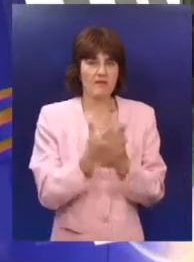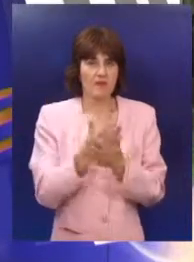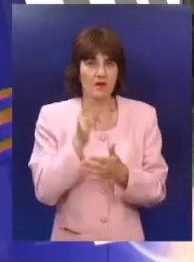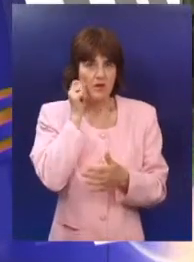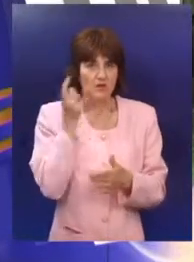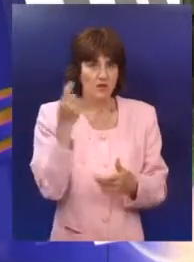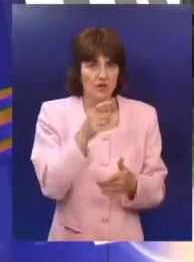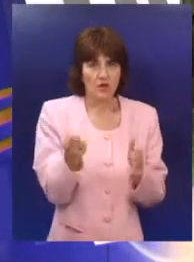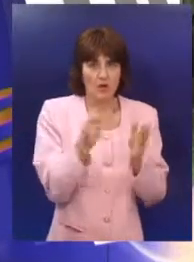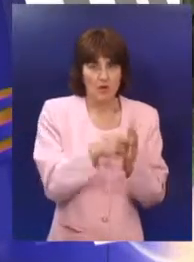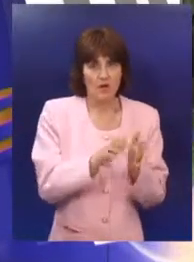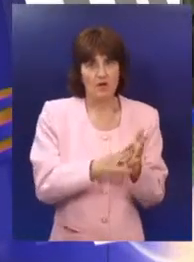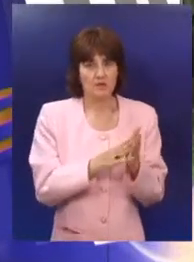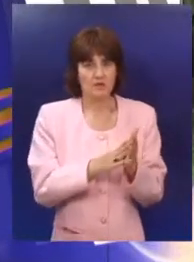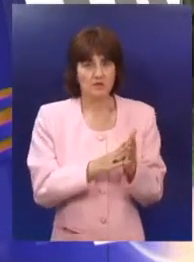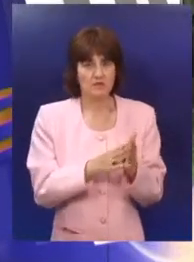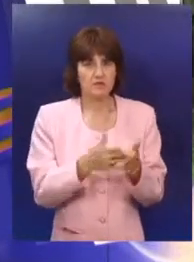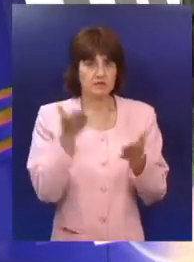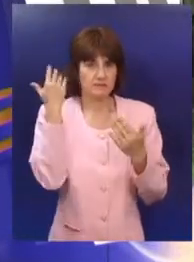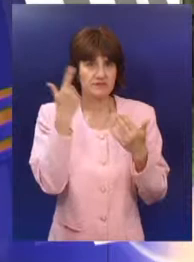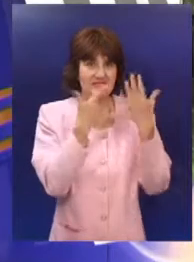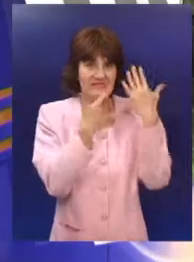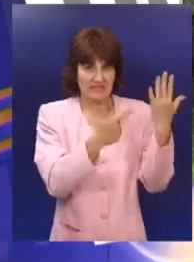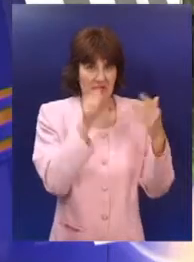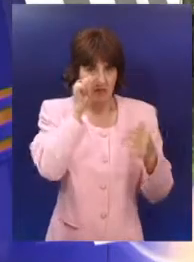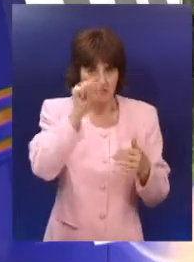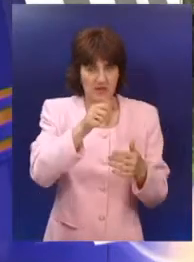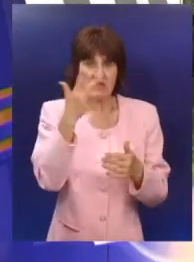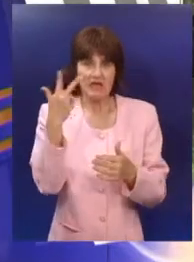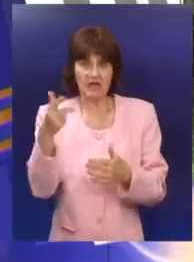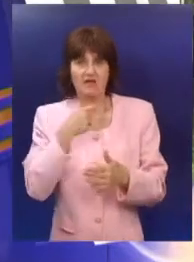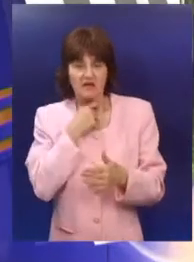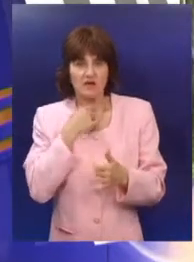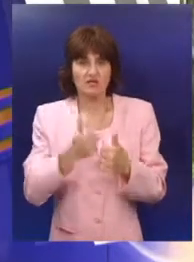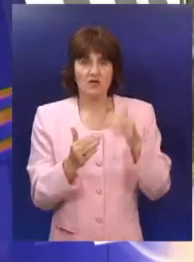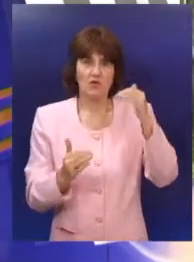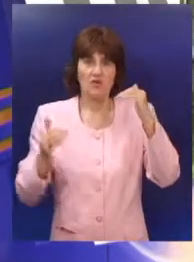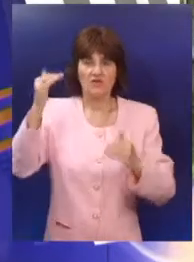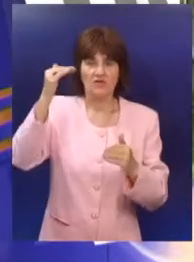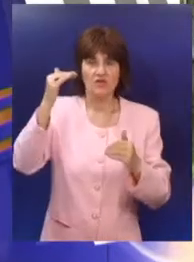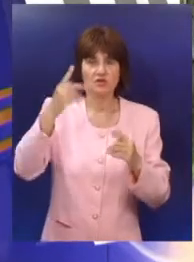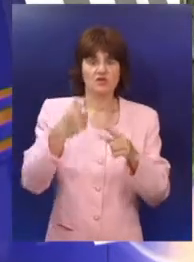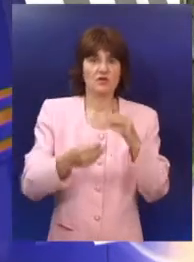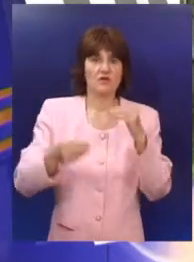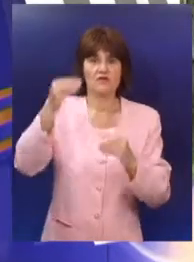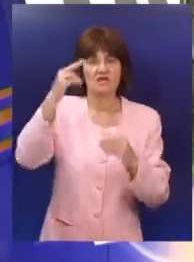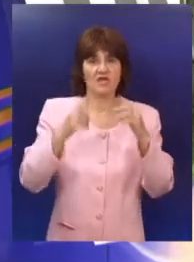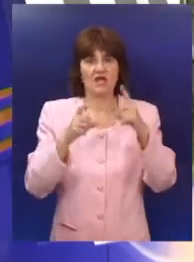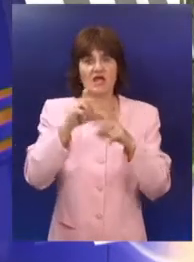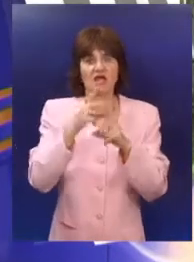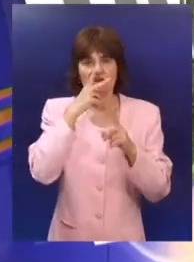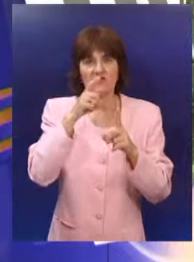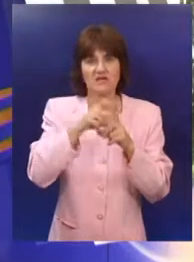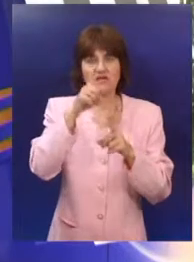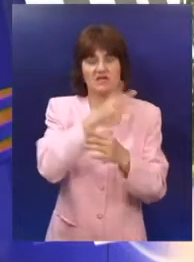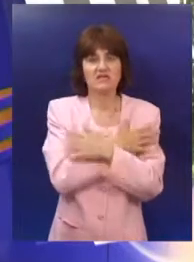vozila 7 dizelaša i 3 benzinca, sada je obratan odnos. Sada se više benzinskih vozila uvozi, manje dizelaša